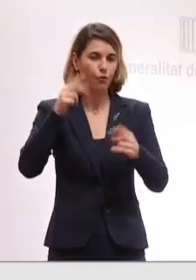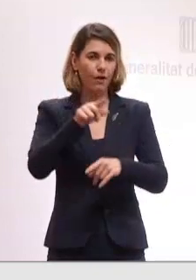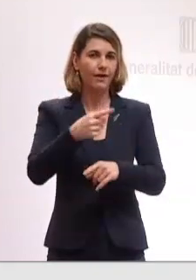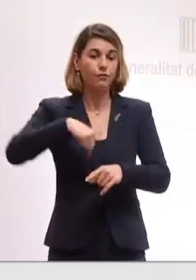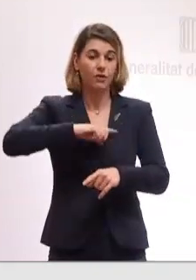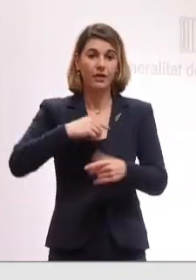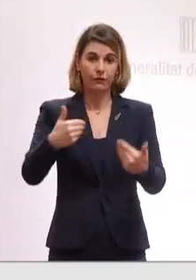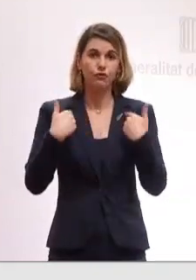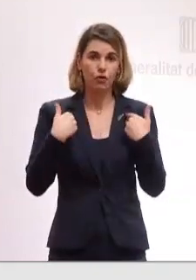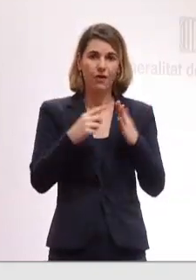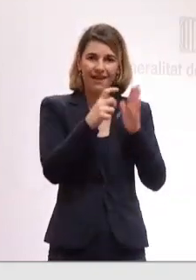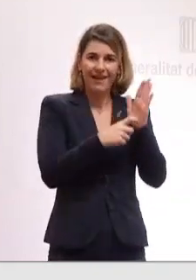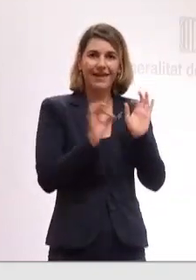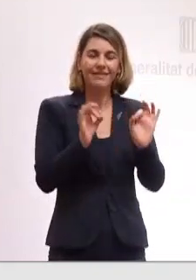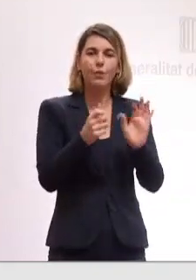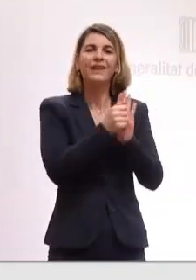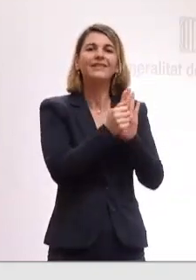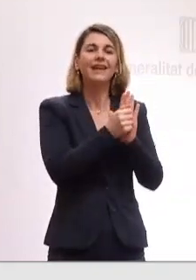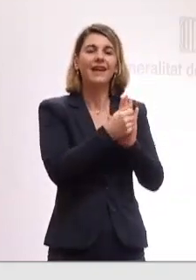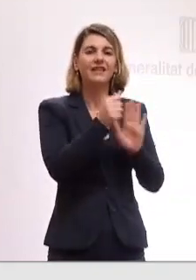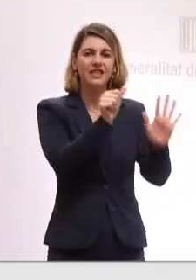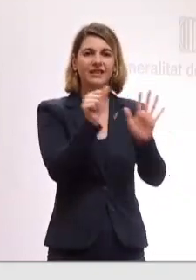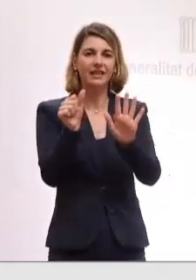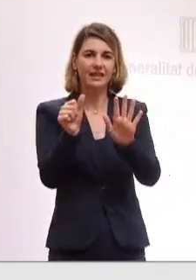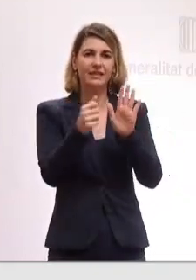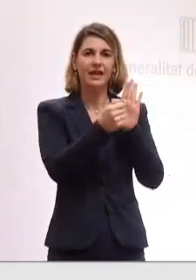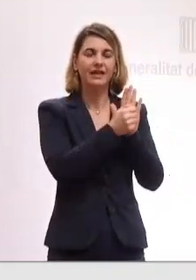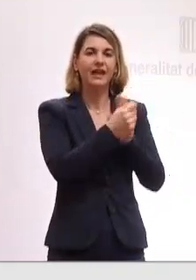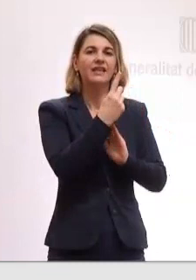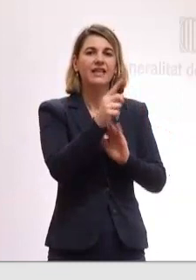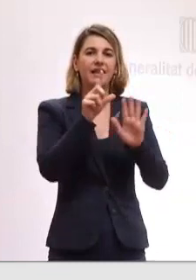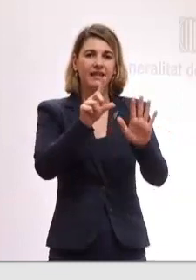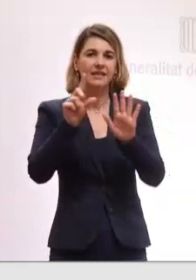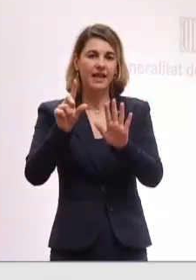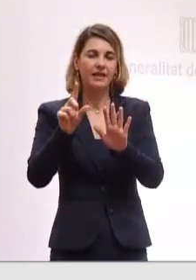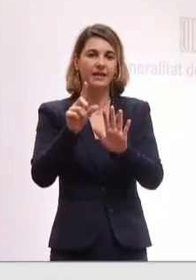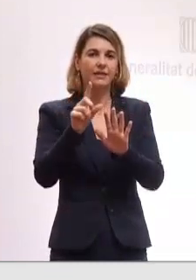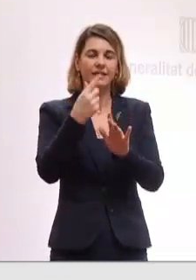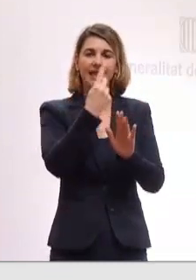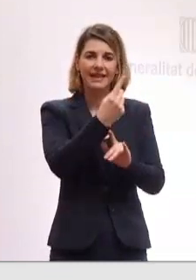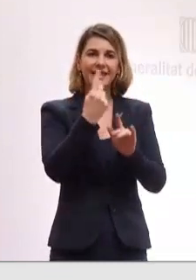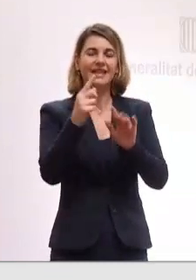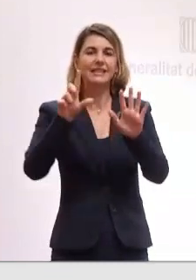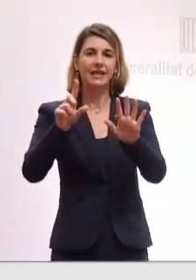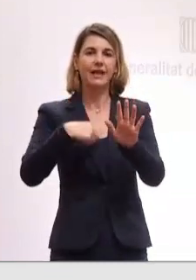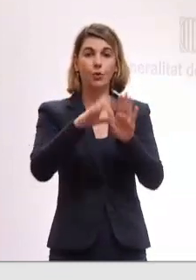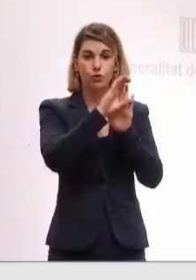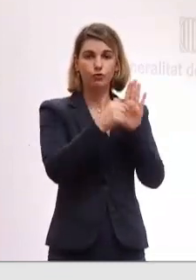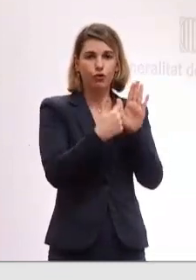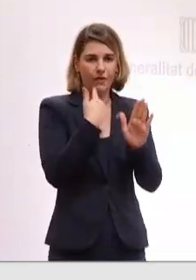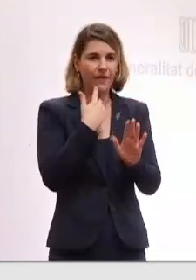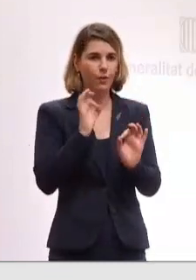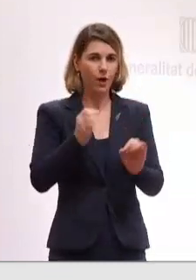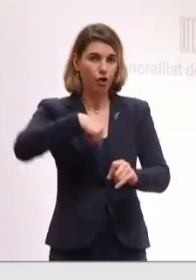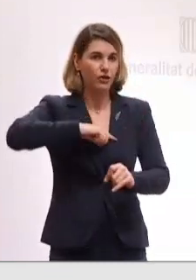funció, així ho diu l'article 66 i l'article 117 de la Constitució. La nostra és